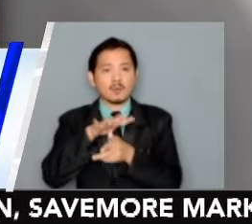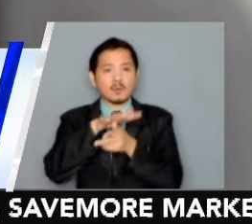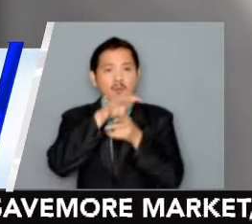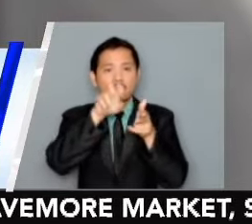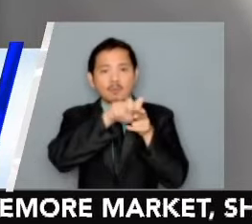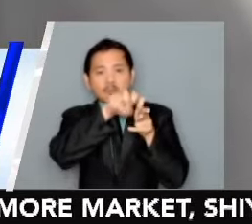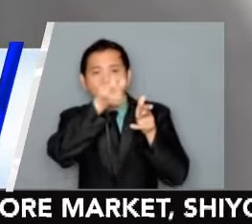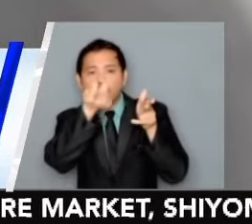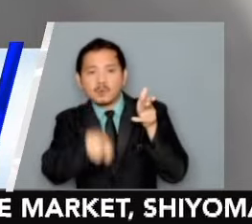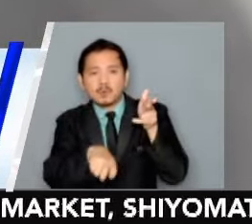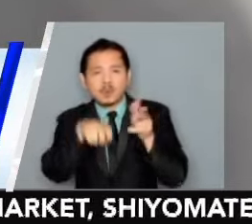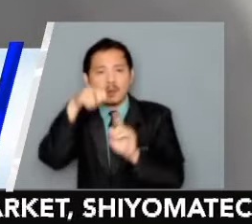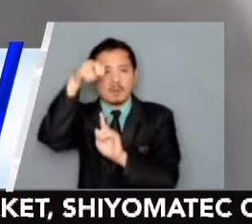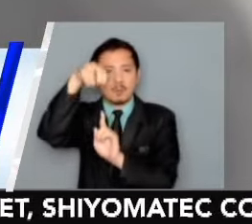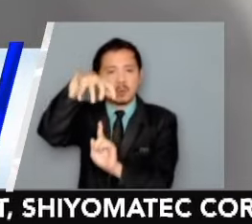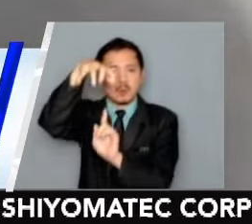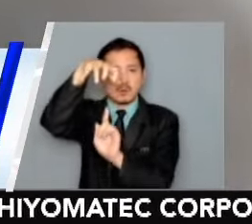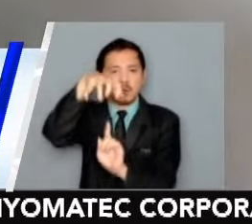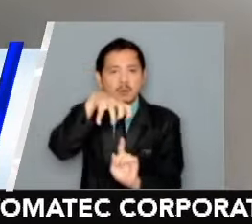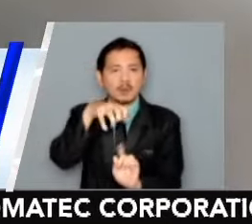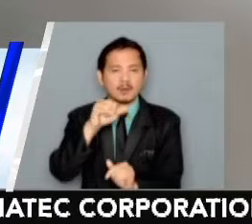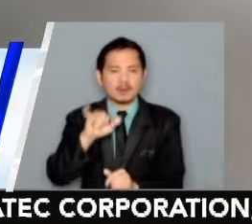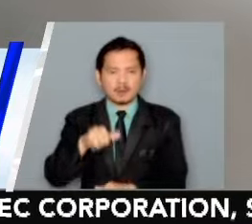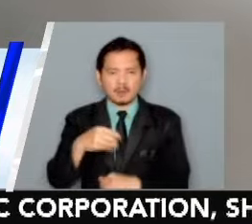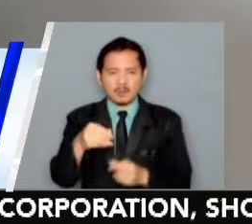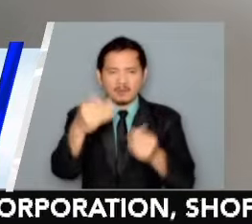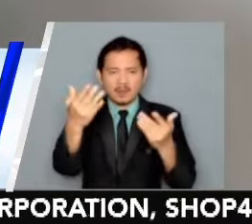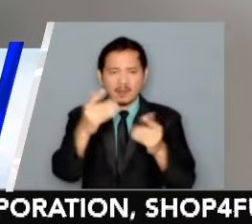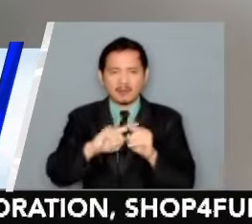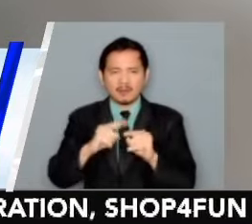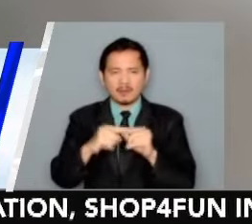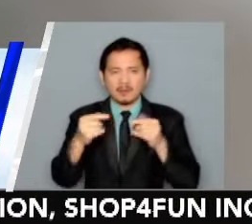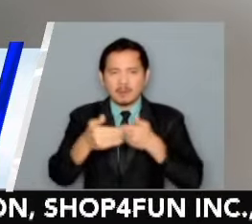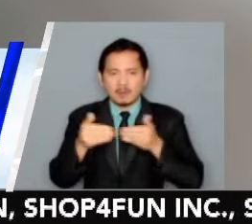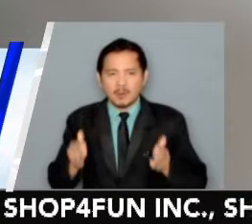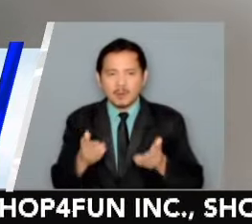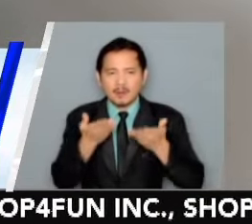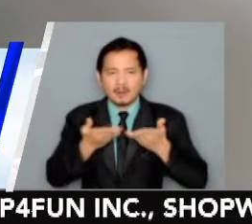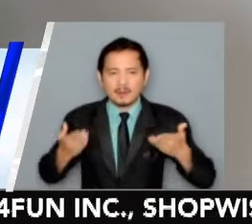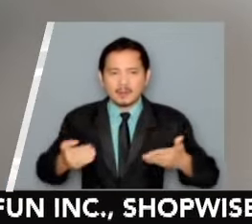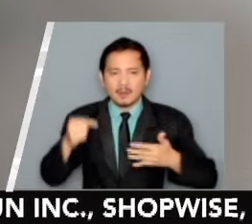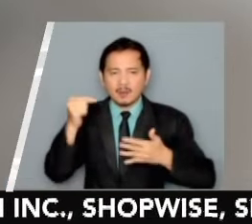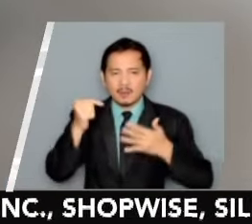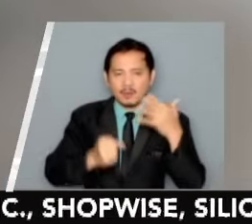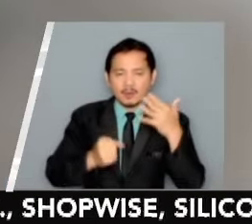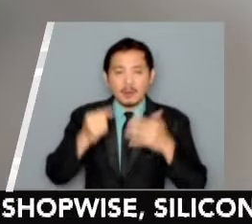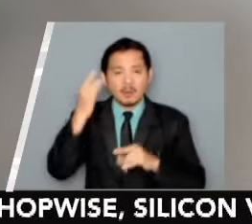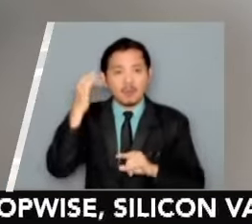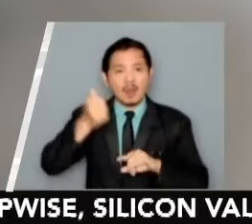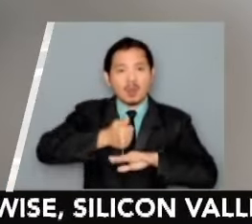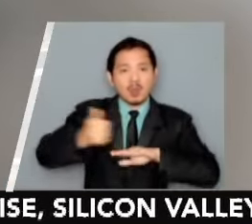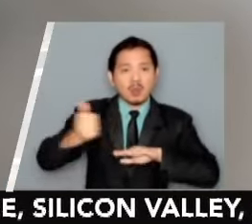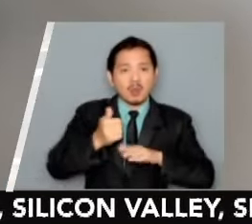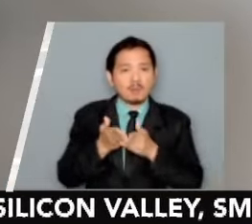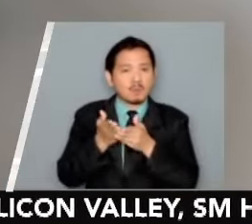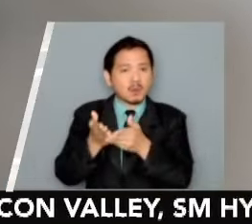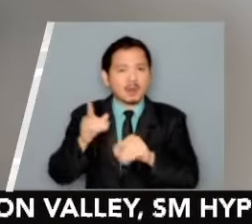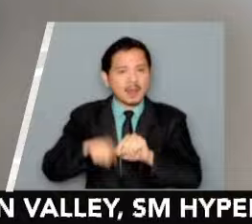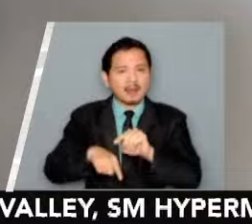ng paghatid ng supplies sa BRP Sierra Madre dahil hindi natuloy ang pagbiyahe ng resupply vessel.